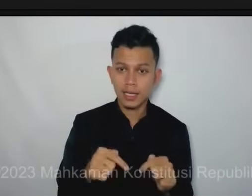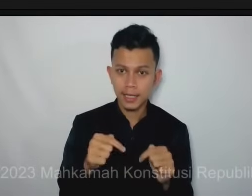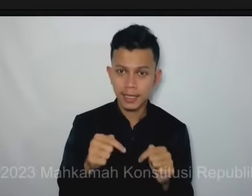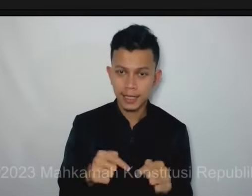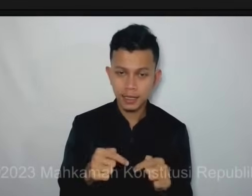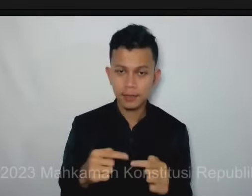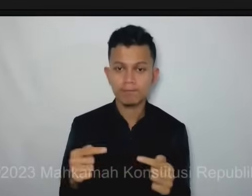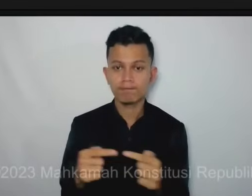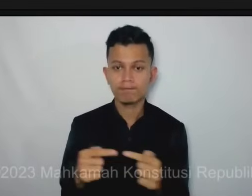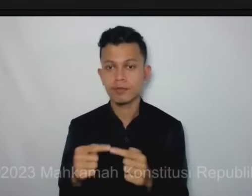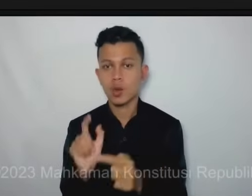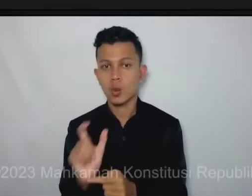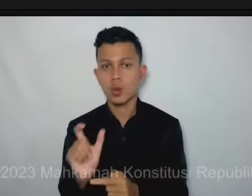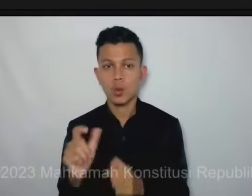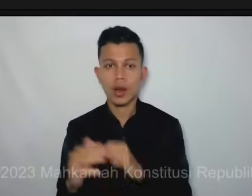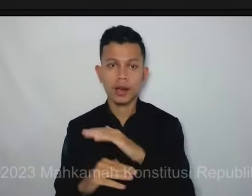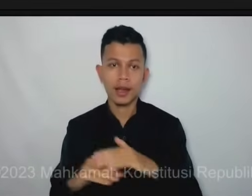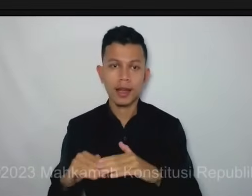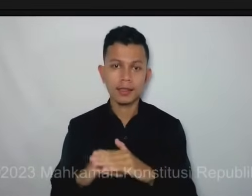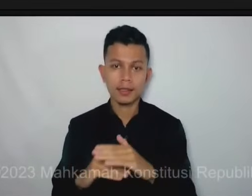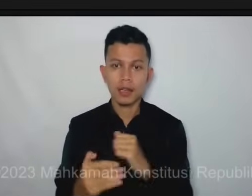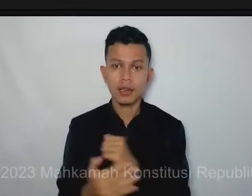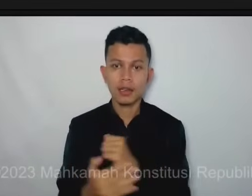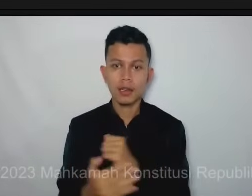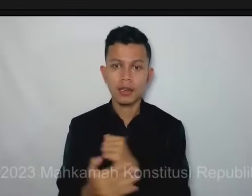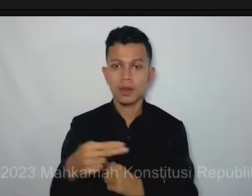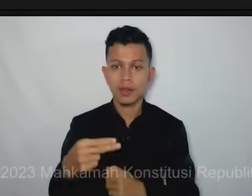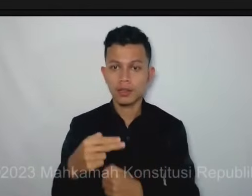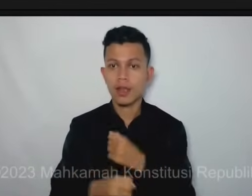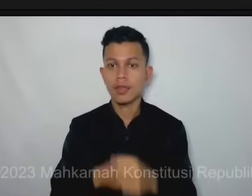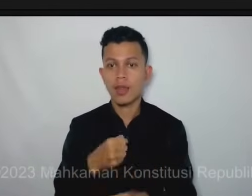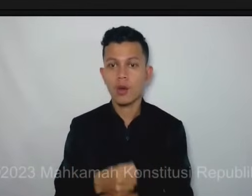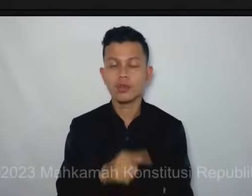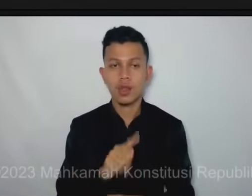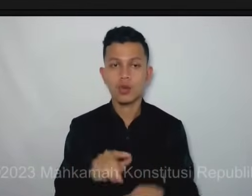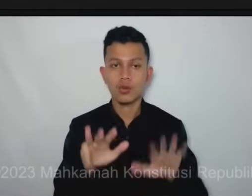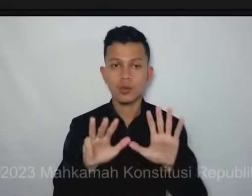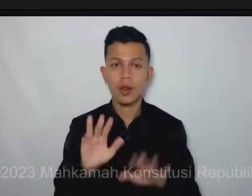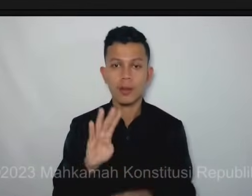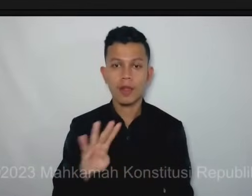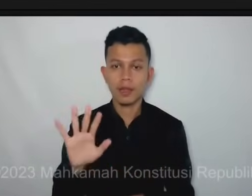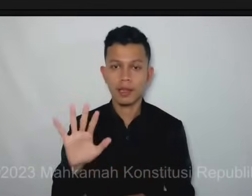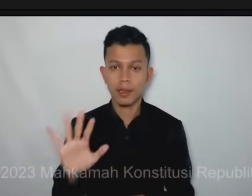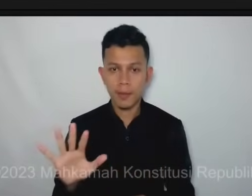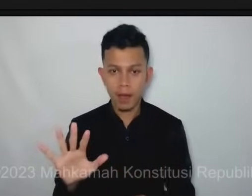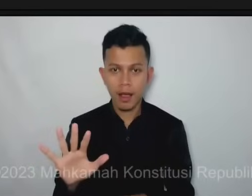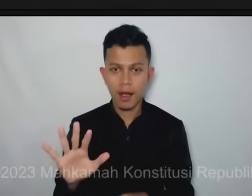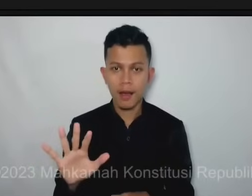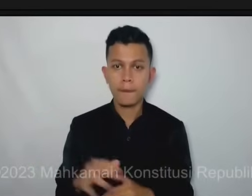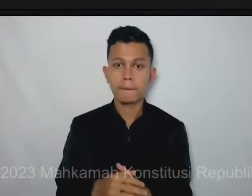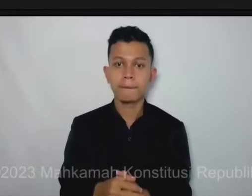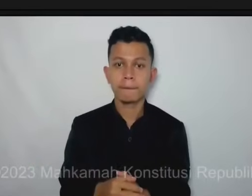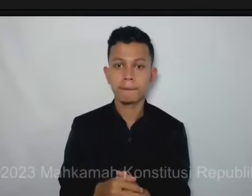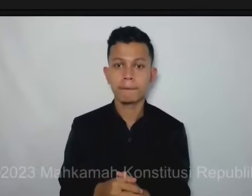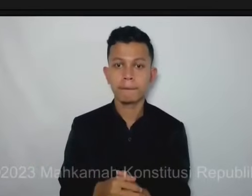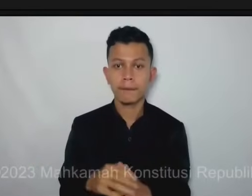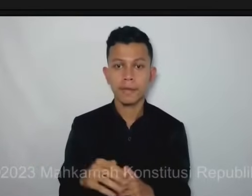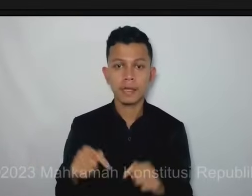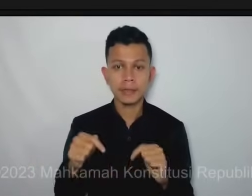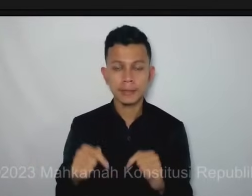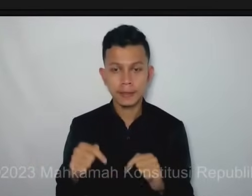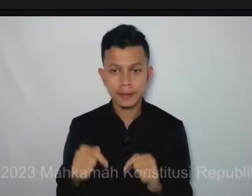undang-undang dasar negara Republik Indonesia tahun 1945 UUD NRI tahun